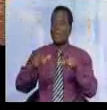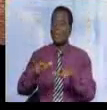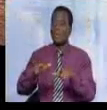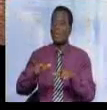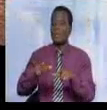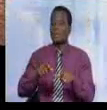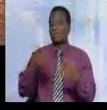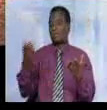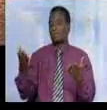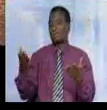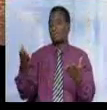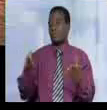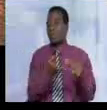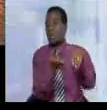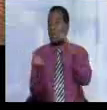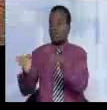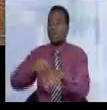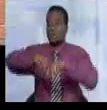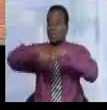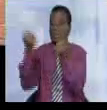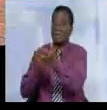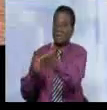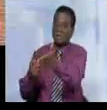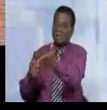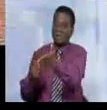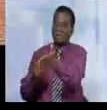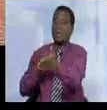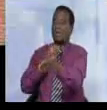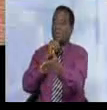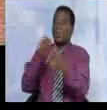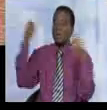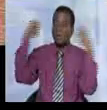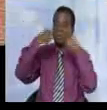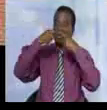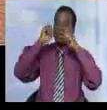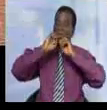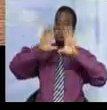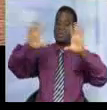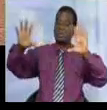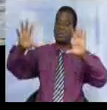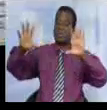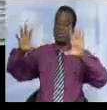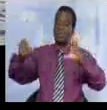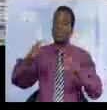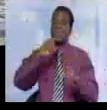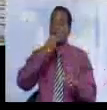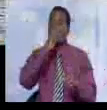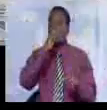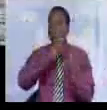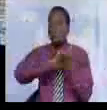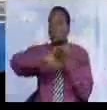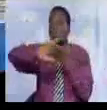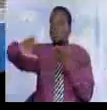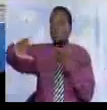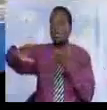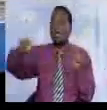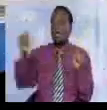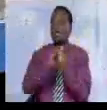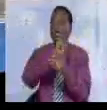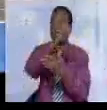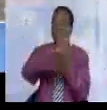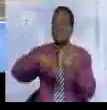la dégradation des pistes villageoises, l'inexistence d'électricité, le manque d'eau potable. Malgré